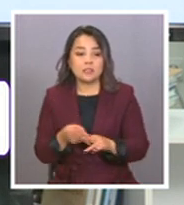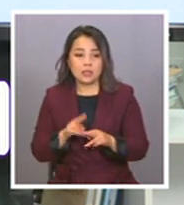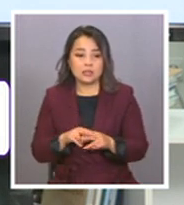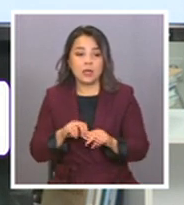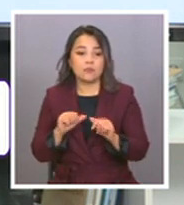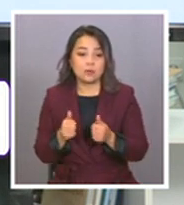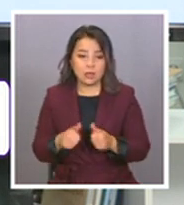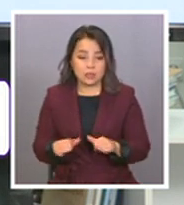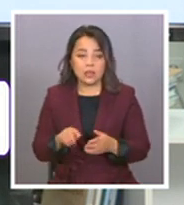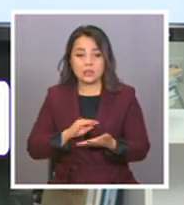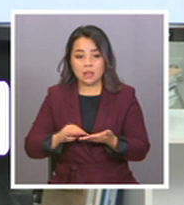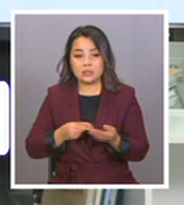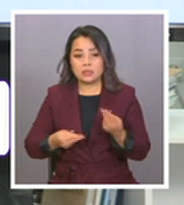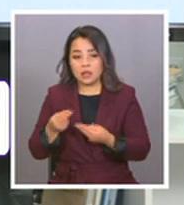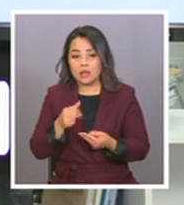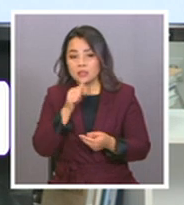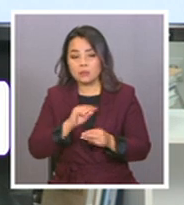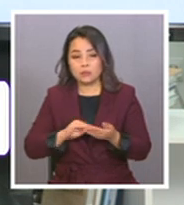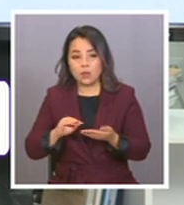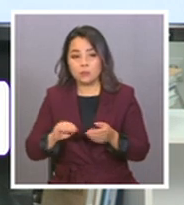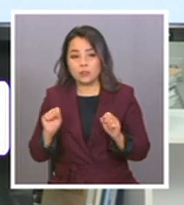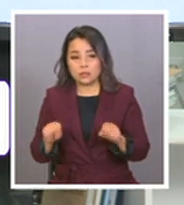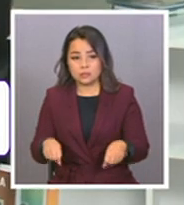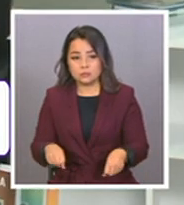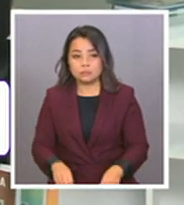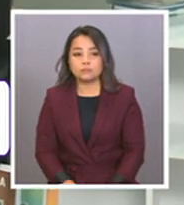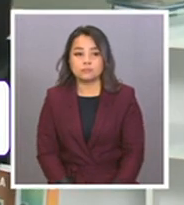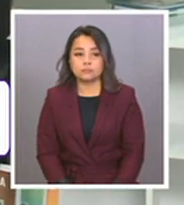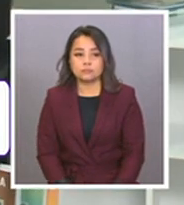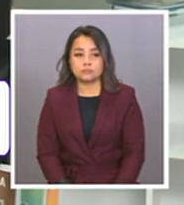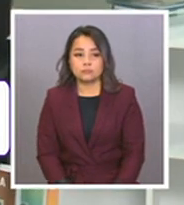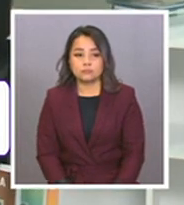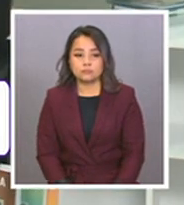балалар дәптерге сызып тексеріп көрсеңіздер болады.